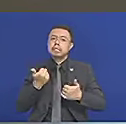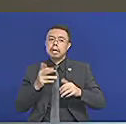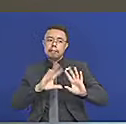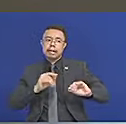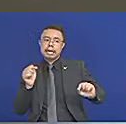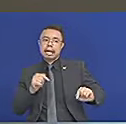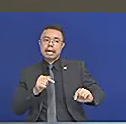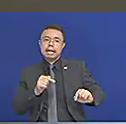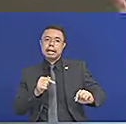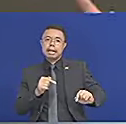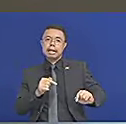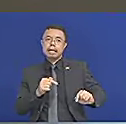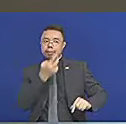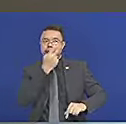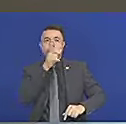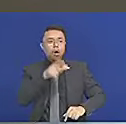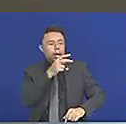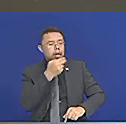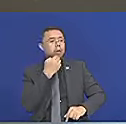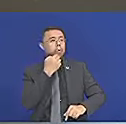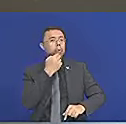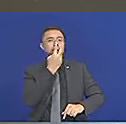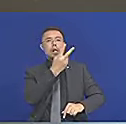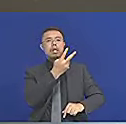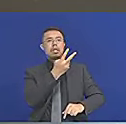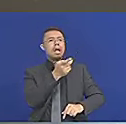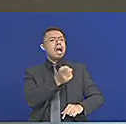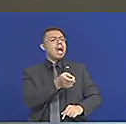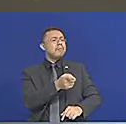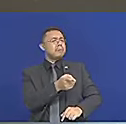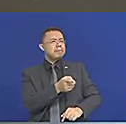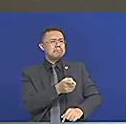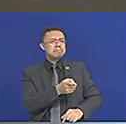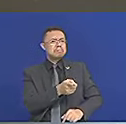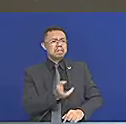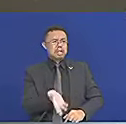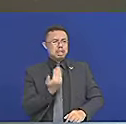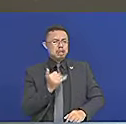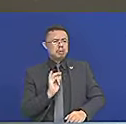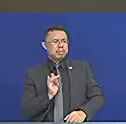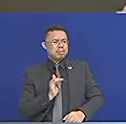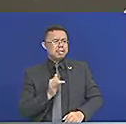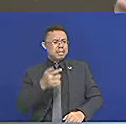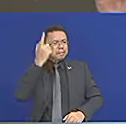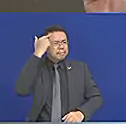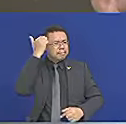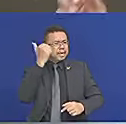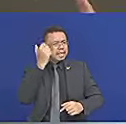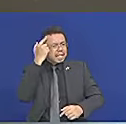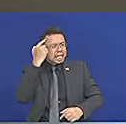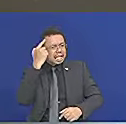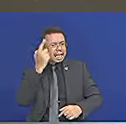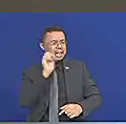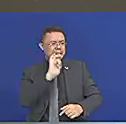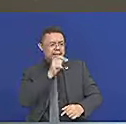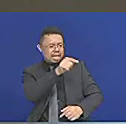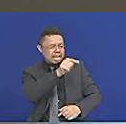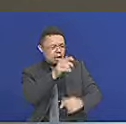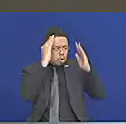itu? Melihat orang kita juga bingung, kenapa ya? Hidupnya cuma memikirkan hal-hal